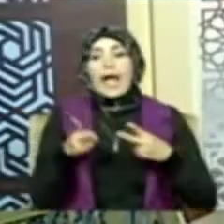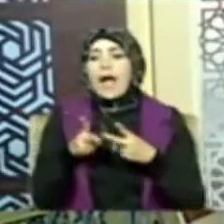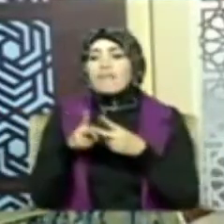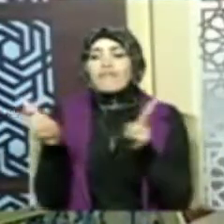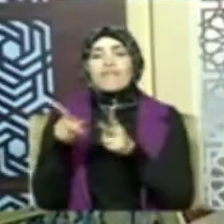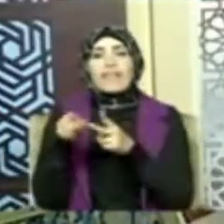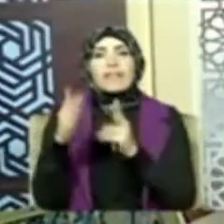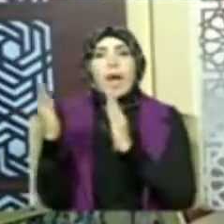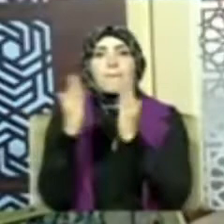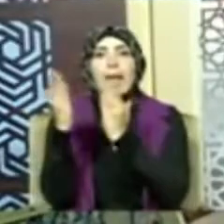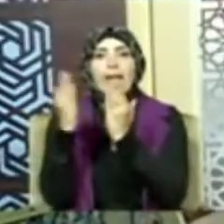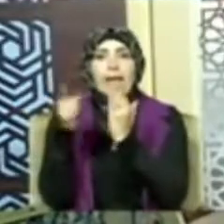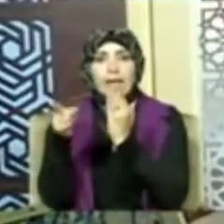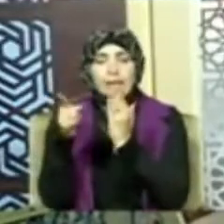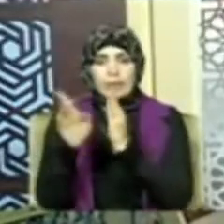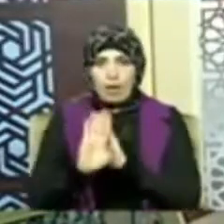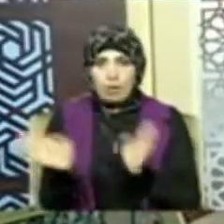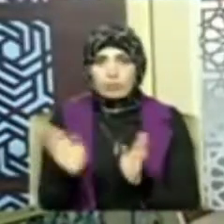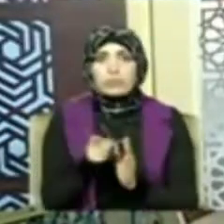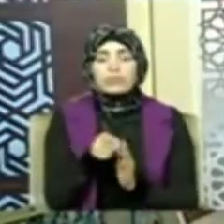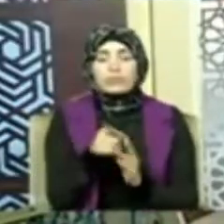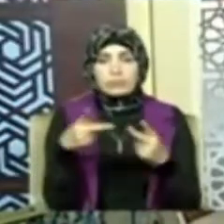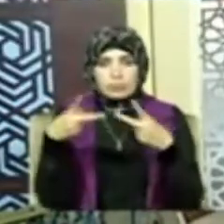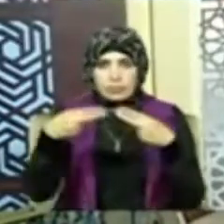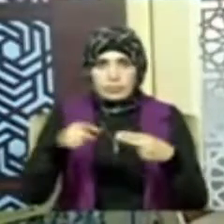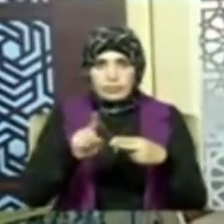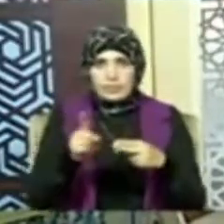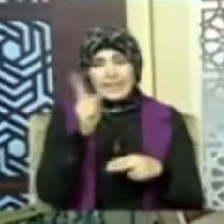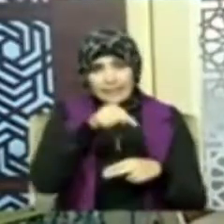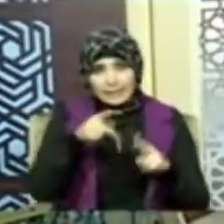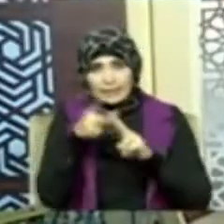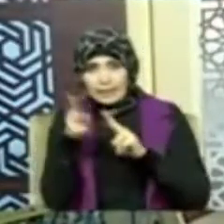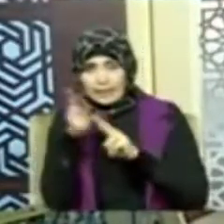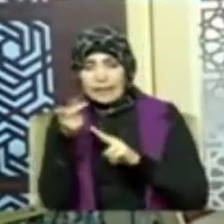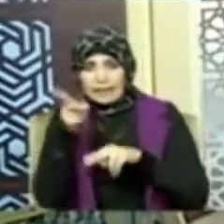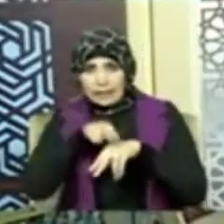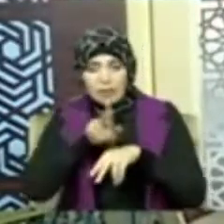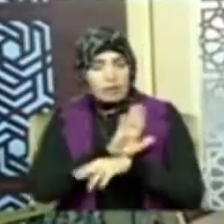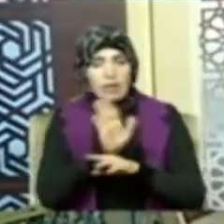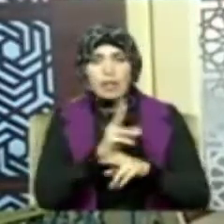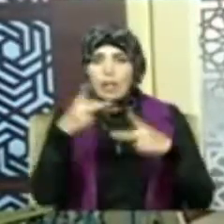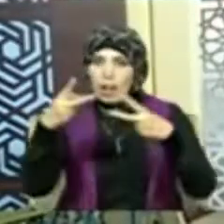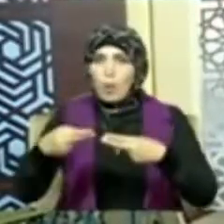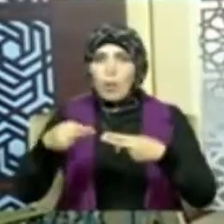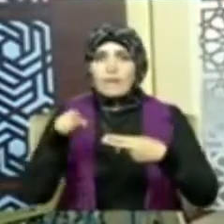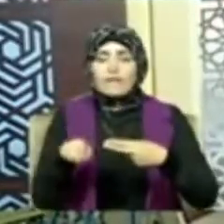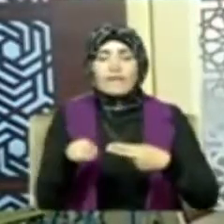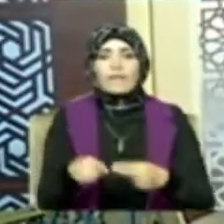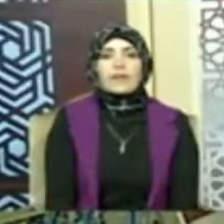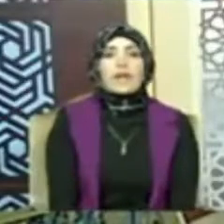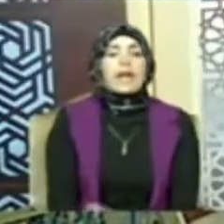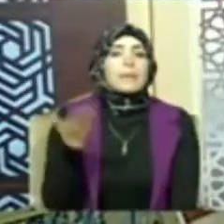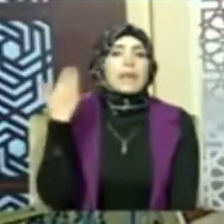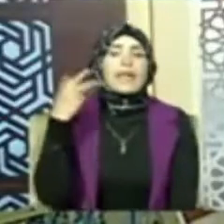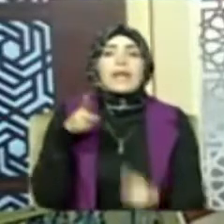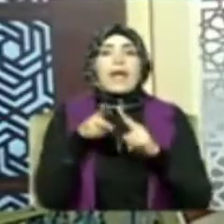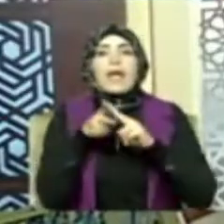علماً بأن الهجرة ليس كما تسوق الأفكار والجماعات المتطرفة، إنما كانت